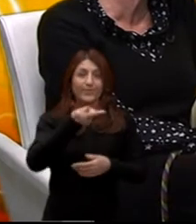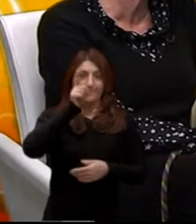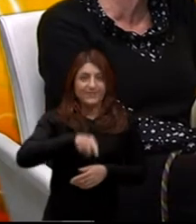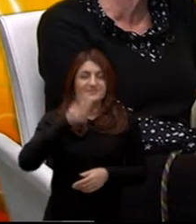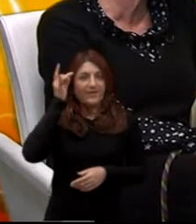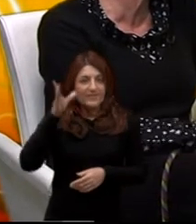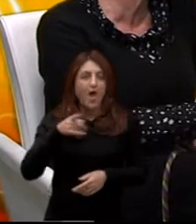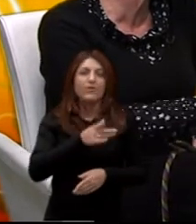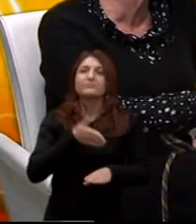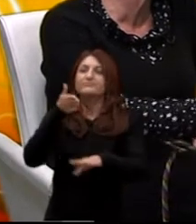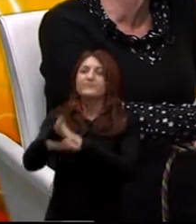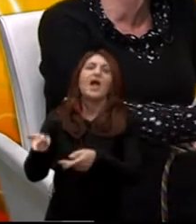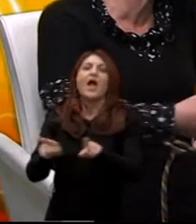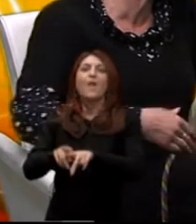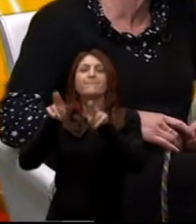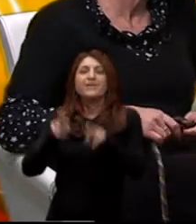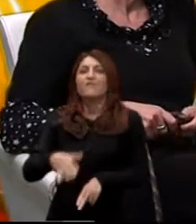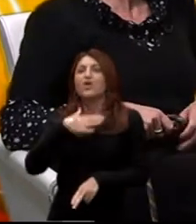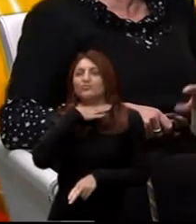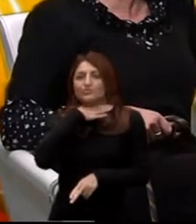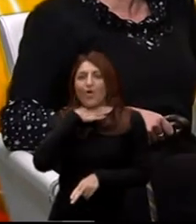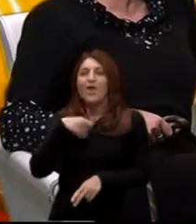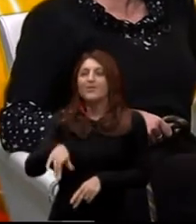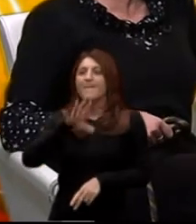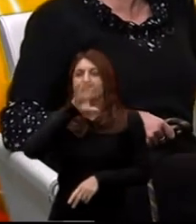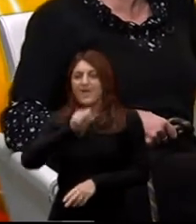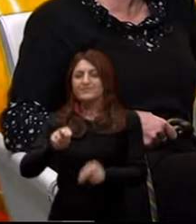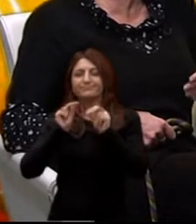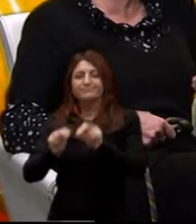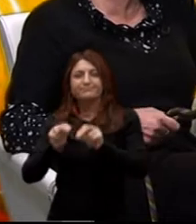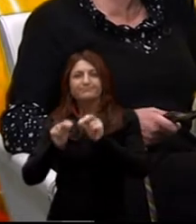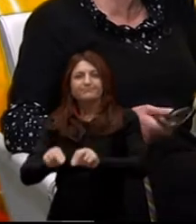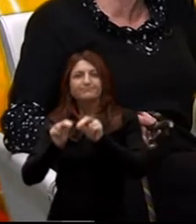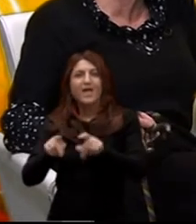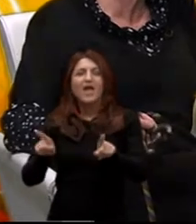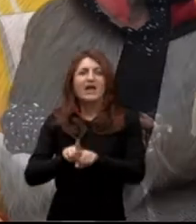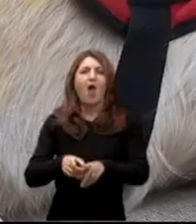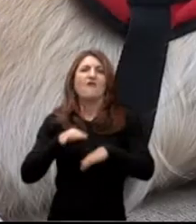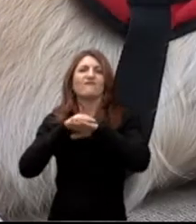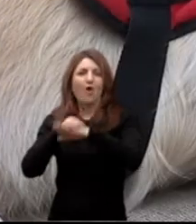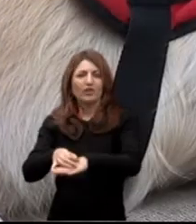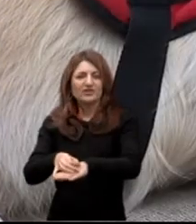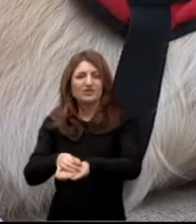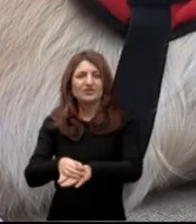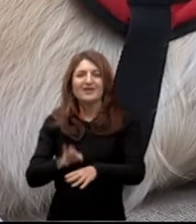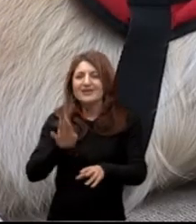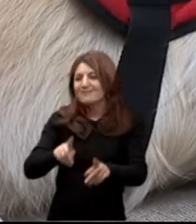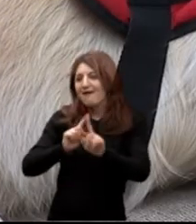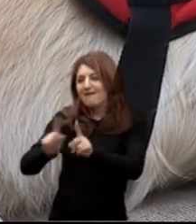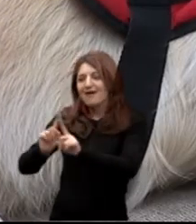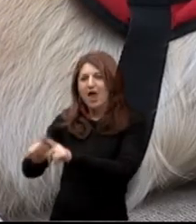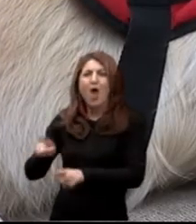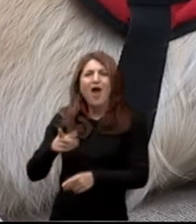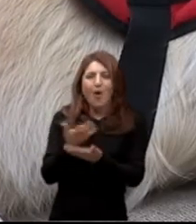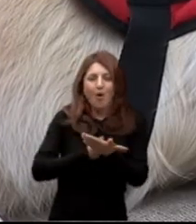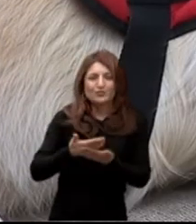onda ulazi u pravu školu gdje se ciljano radi na treningu dalje za psa vodiča, jer se ipak razlikuje. Naravno, oni imaju onaj bazični